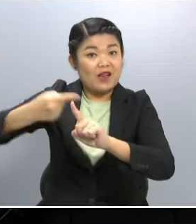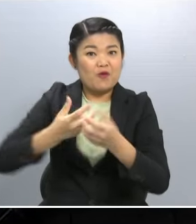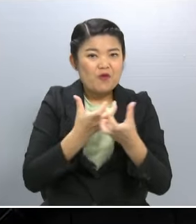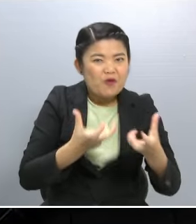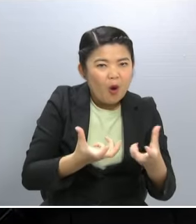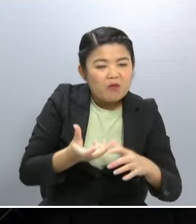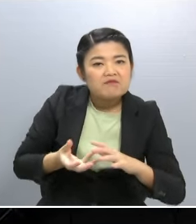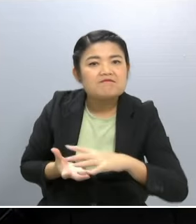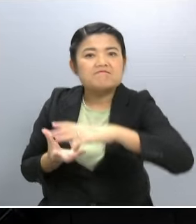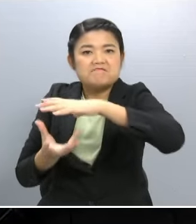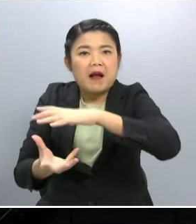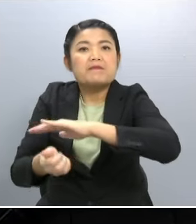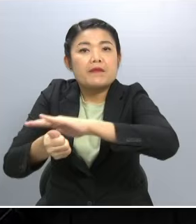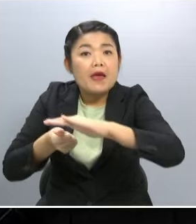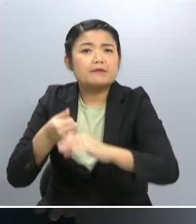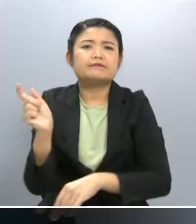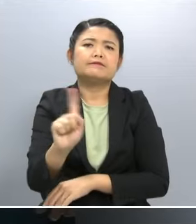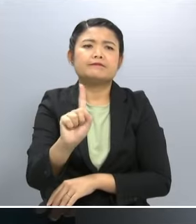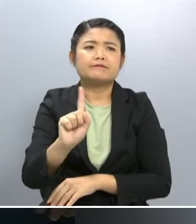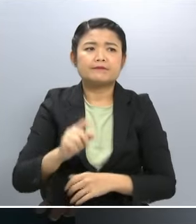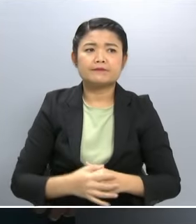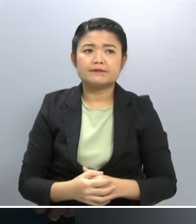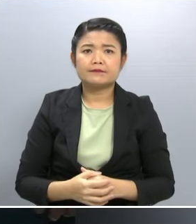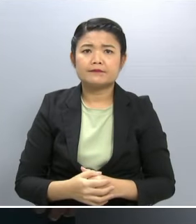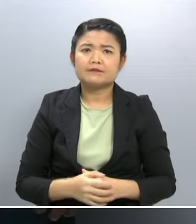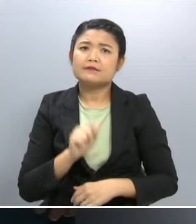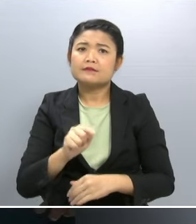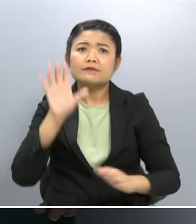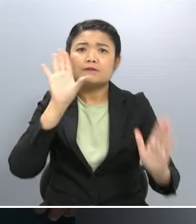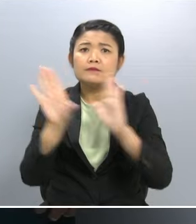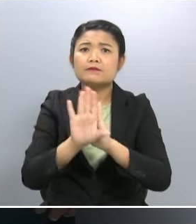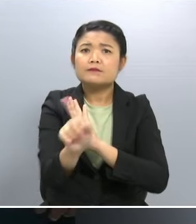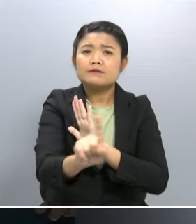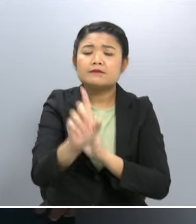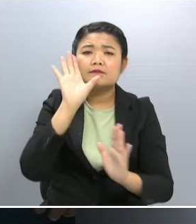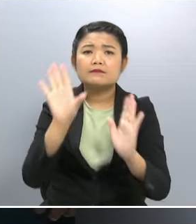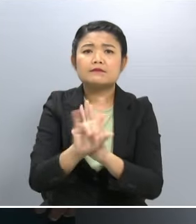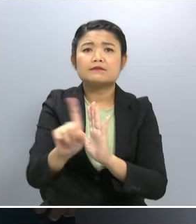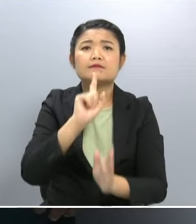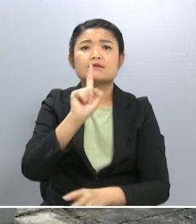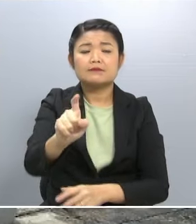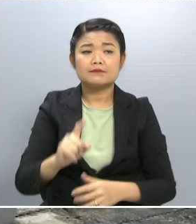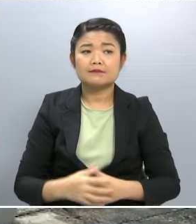ด้วยอันนี้คือที่ไหนเนี่ยเมื่อกี้เมื่อกี้ที่ไหนเนี่ย